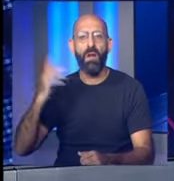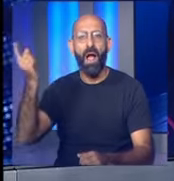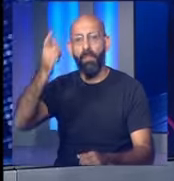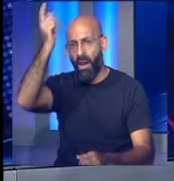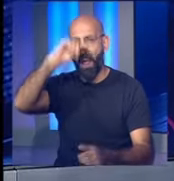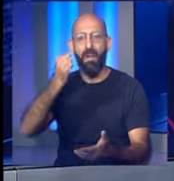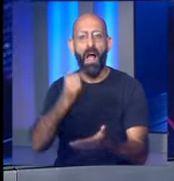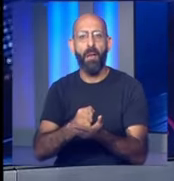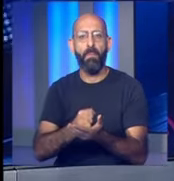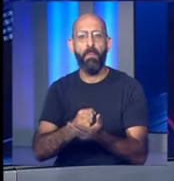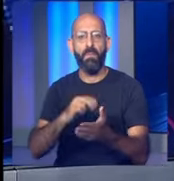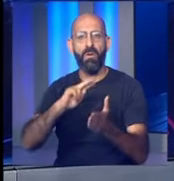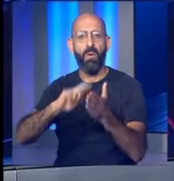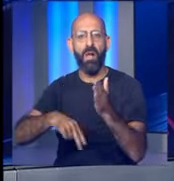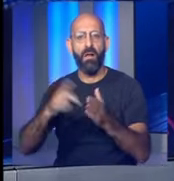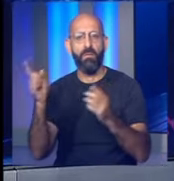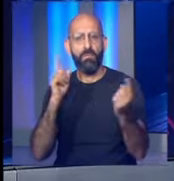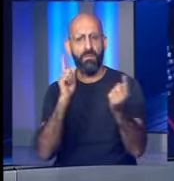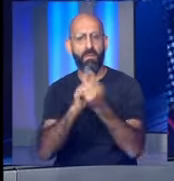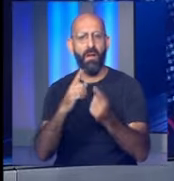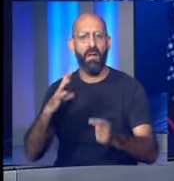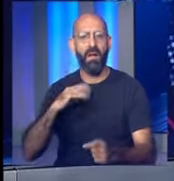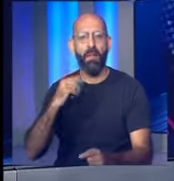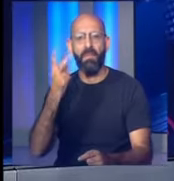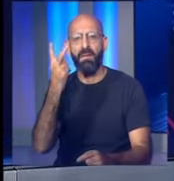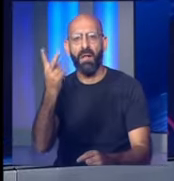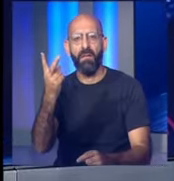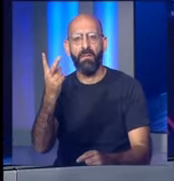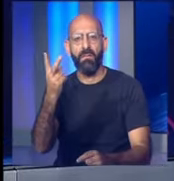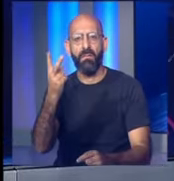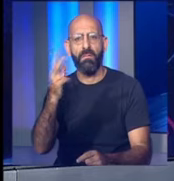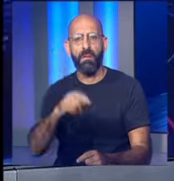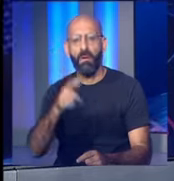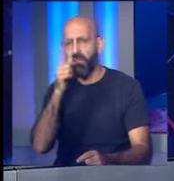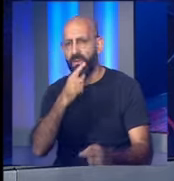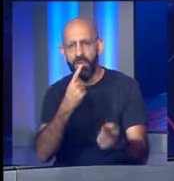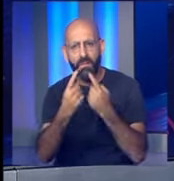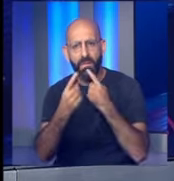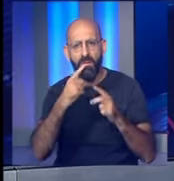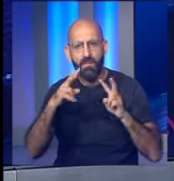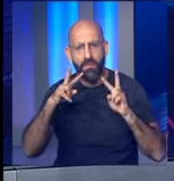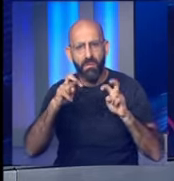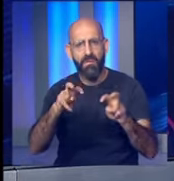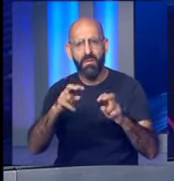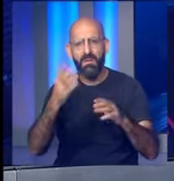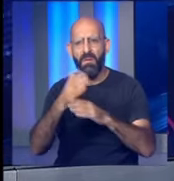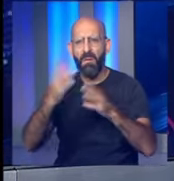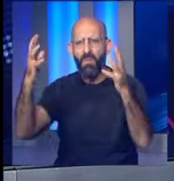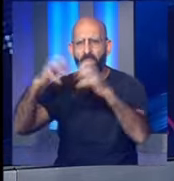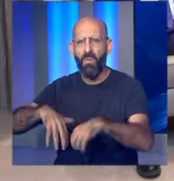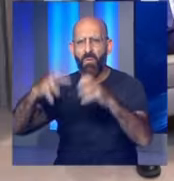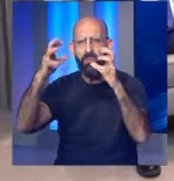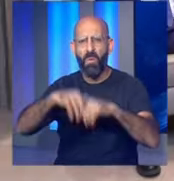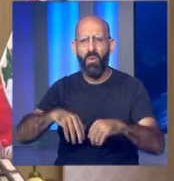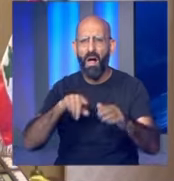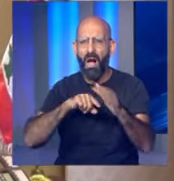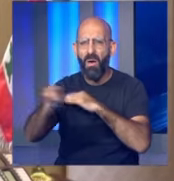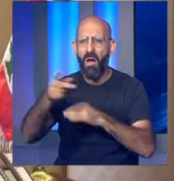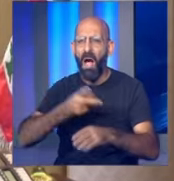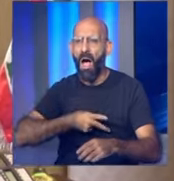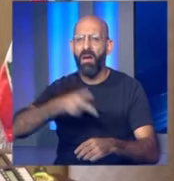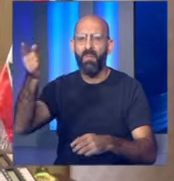المدير العام للأمن العام بالإنابة اللواء الياس البيصري وفدا من تكتل لبنان القوي ضم النائبين نقول السحناوي وإدغار